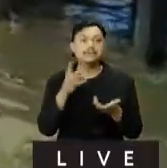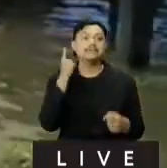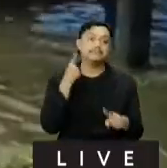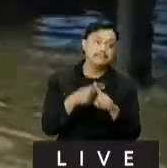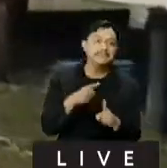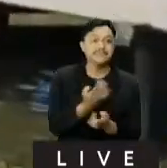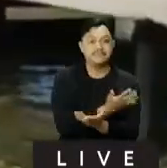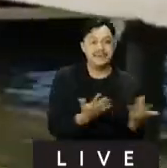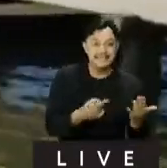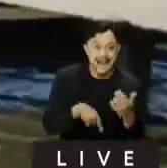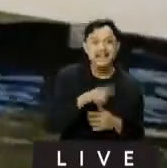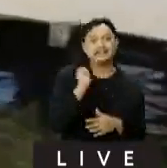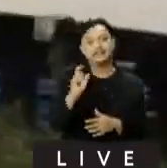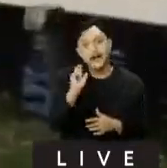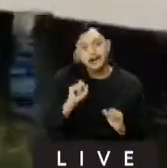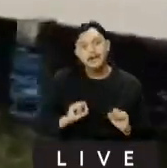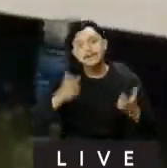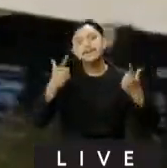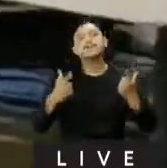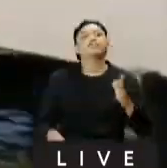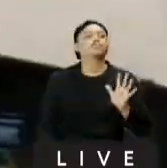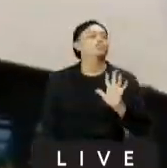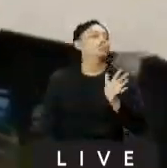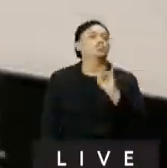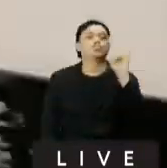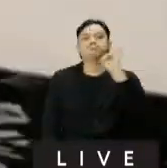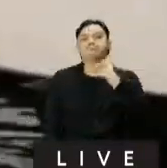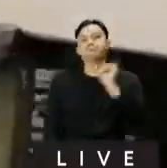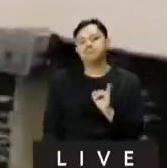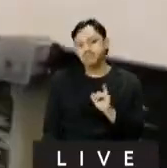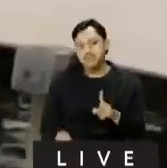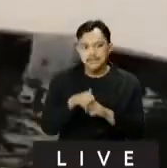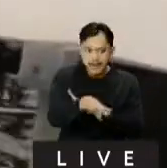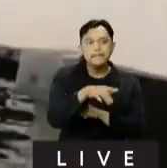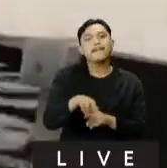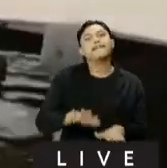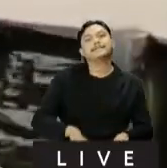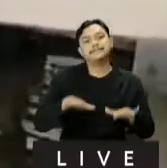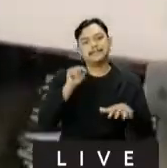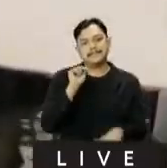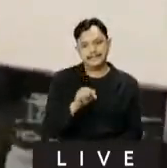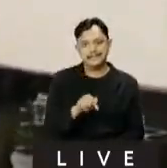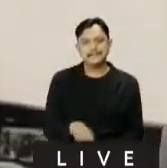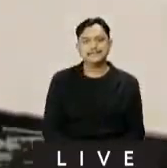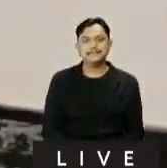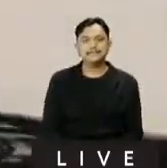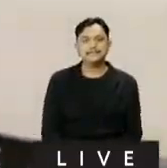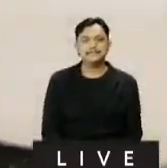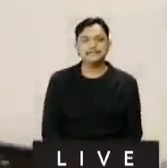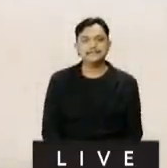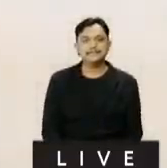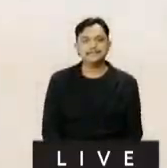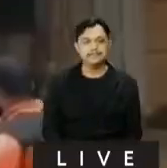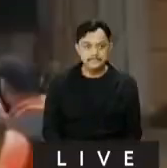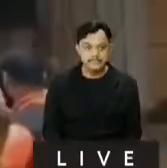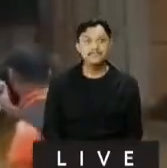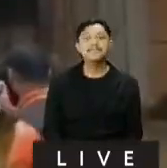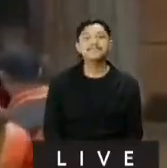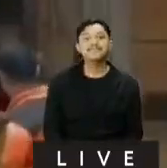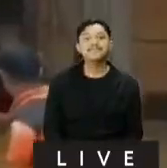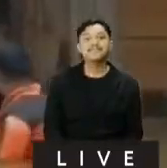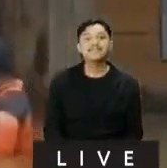masyarakat. Nah, ini juga menjadi faktor-faktor penunjang terjadinya banjir di Kalimantan Barat. Selain memang masalah das ini